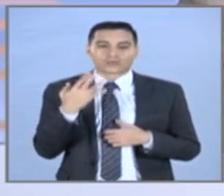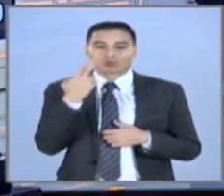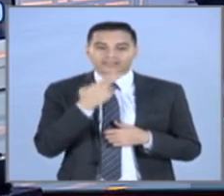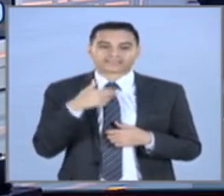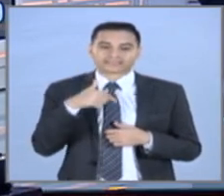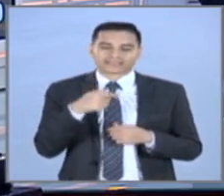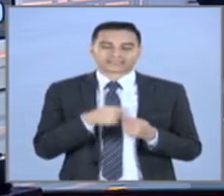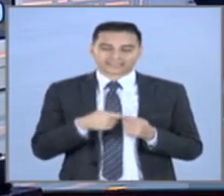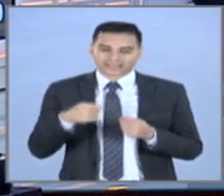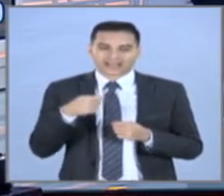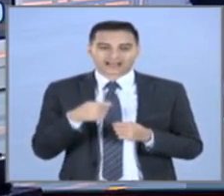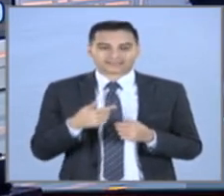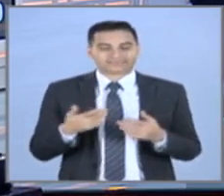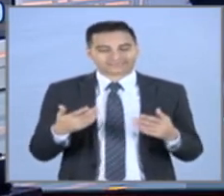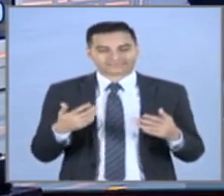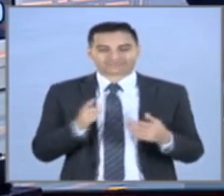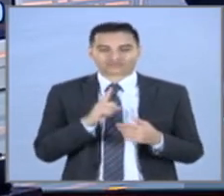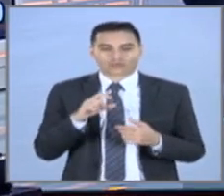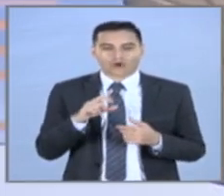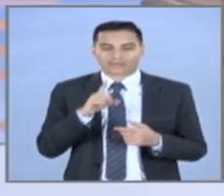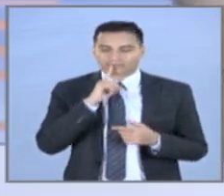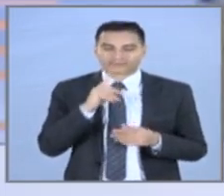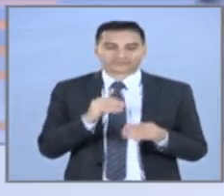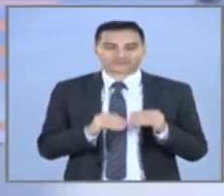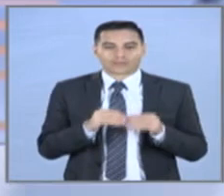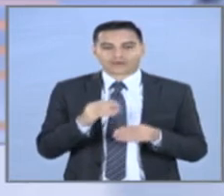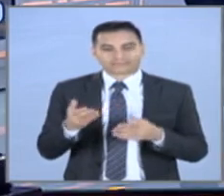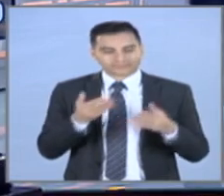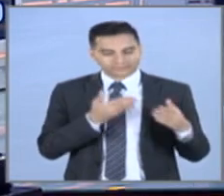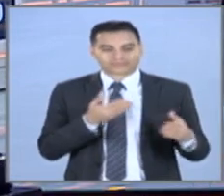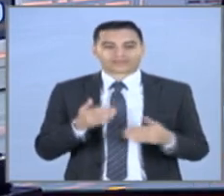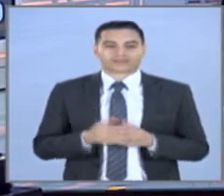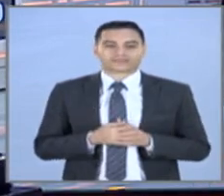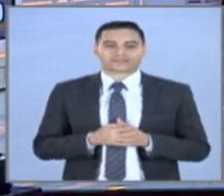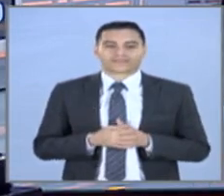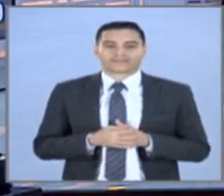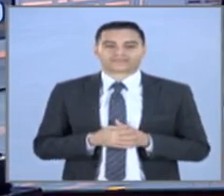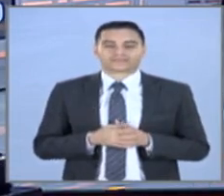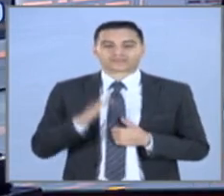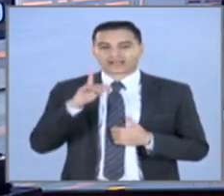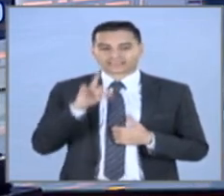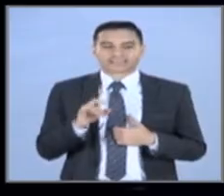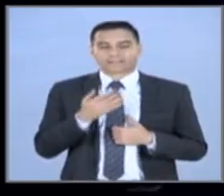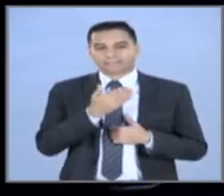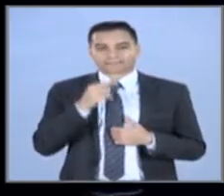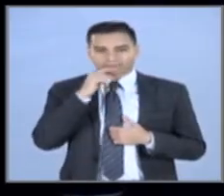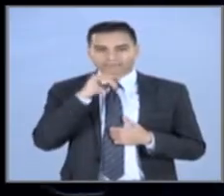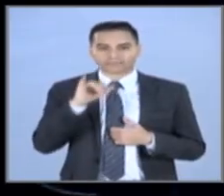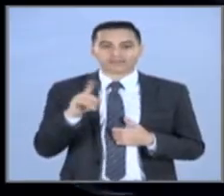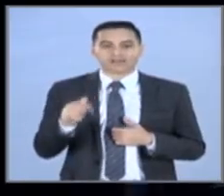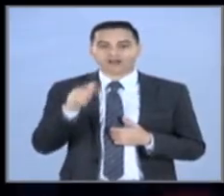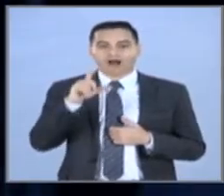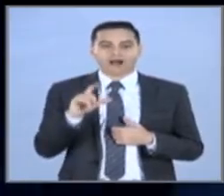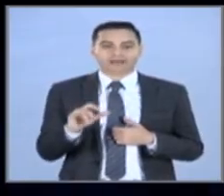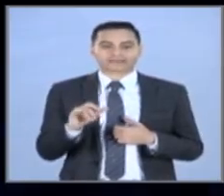تجاوب واحدة كمان. واحدة 88. مش وحش، مش وحش. تفضل مكان سليم. عايزين ميراي تنضم